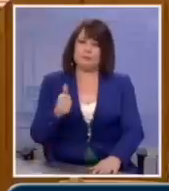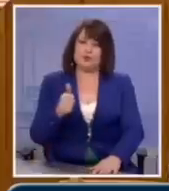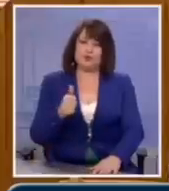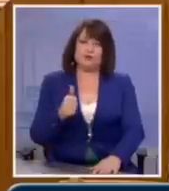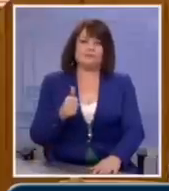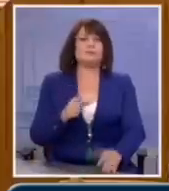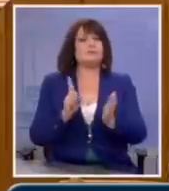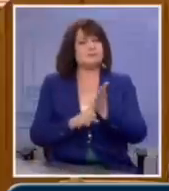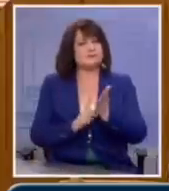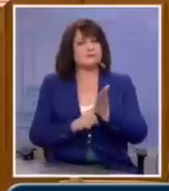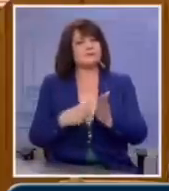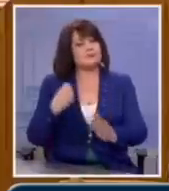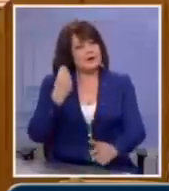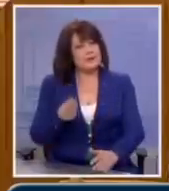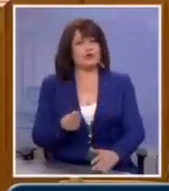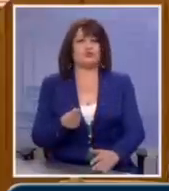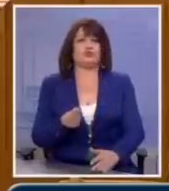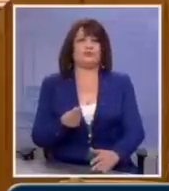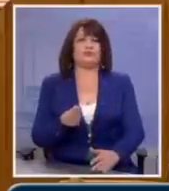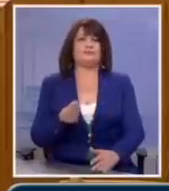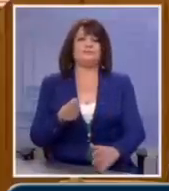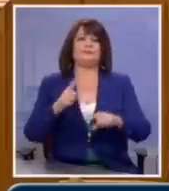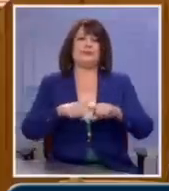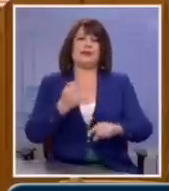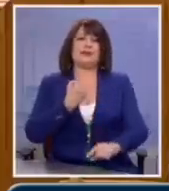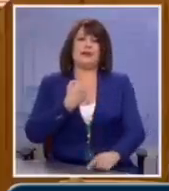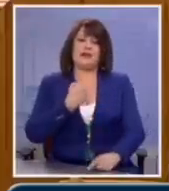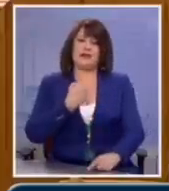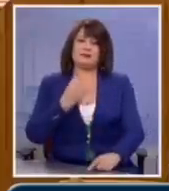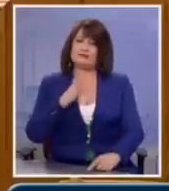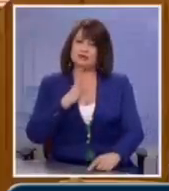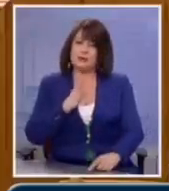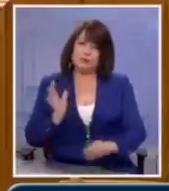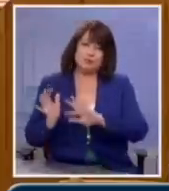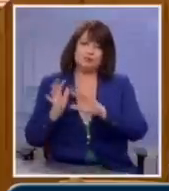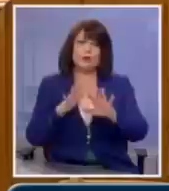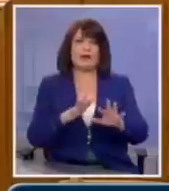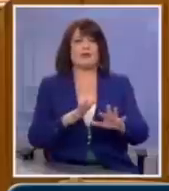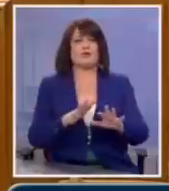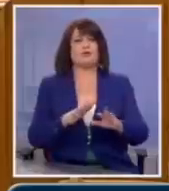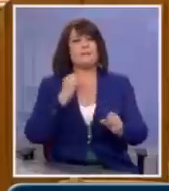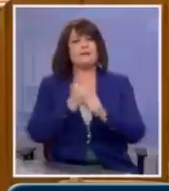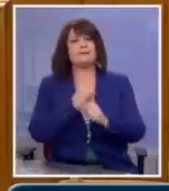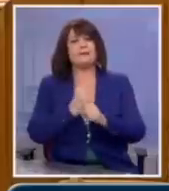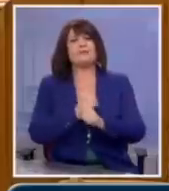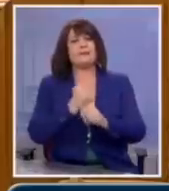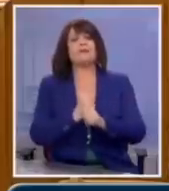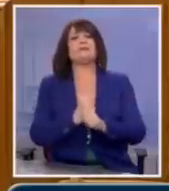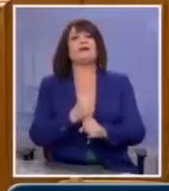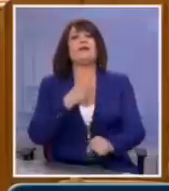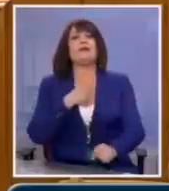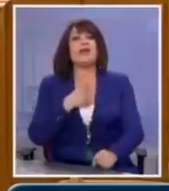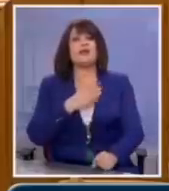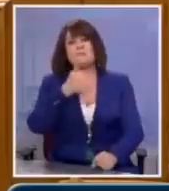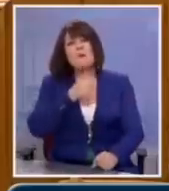θα έπρεπε να αποδώσουμε αυτή την ηθαγένεια στους ανθρώπους αυτούς που με τόση επιμονή και τόσα